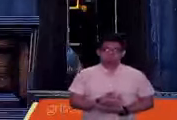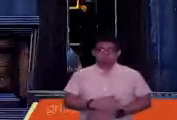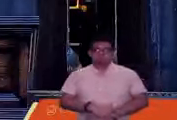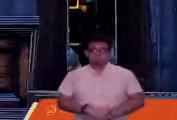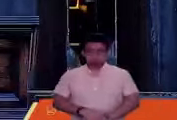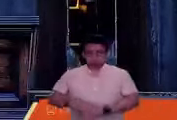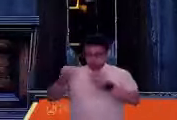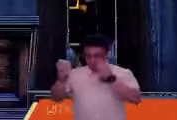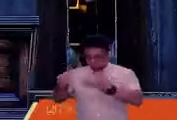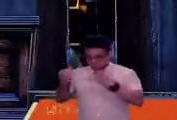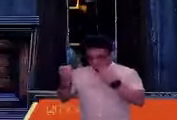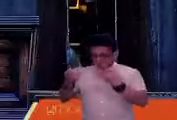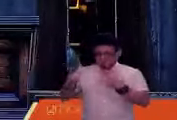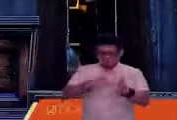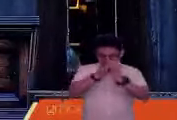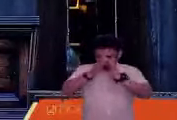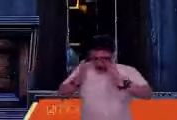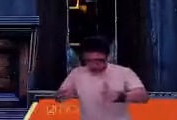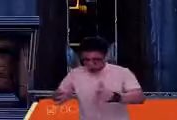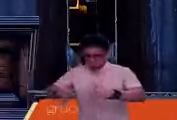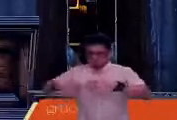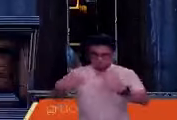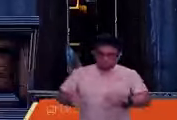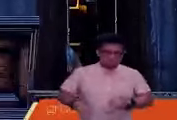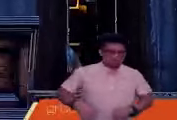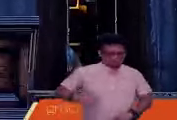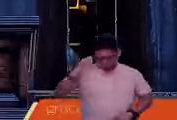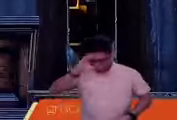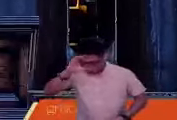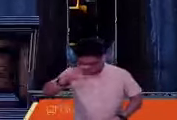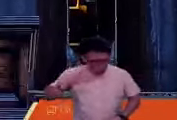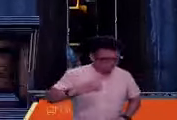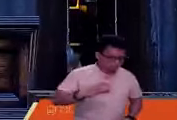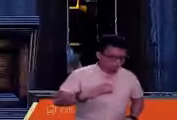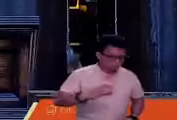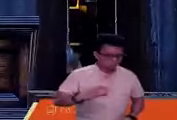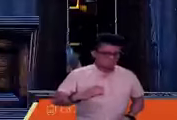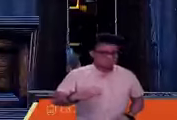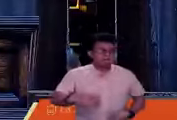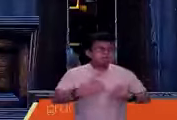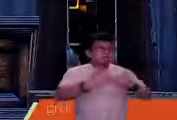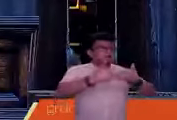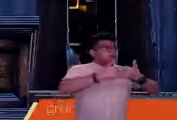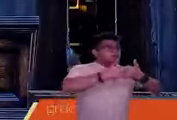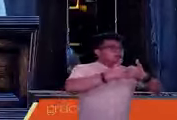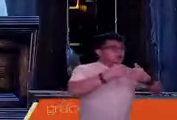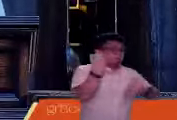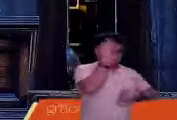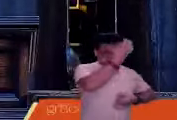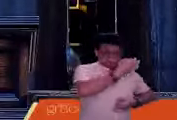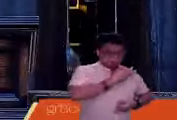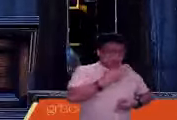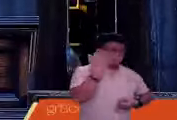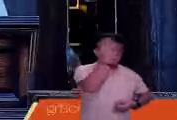naalang gihapon mga Kristohanon nga mangita gyud og unbeliever kay walay gwapo